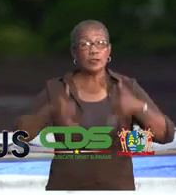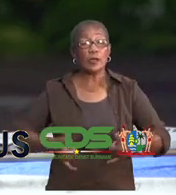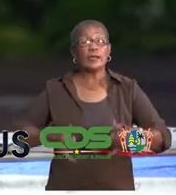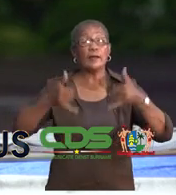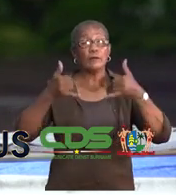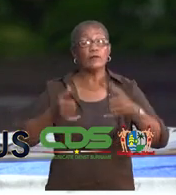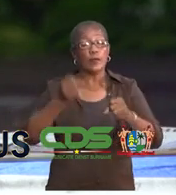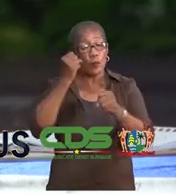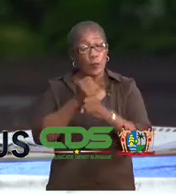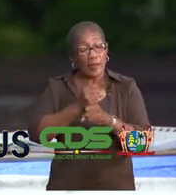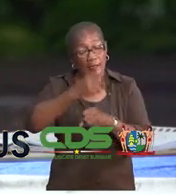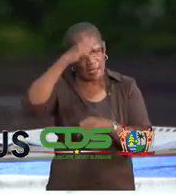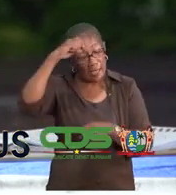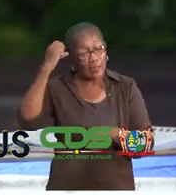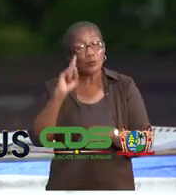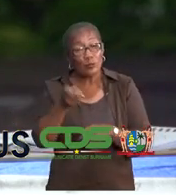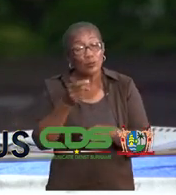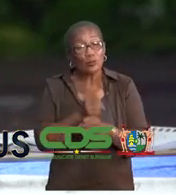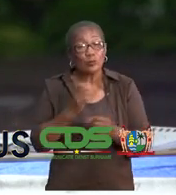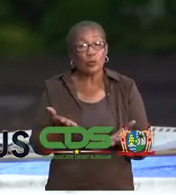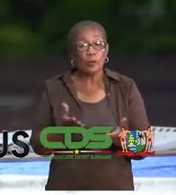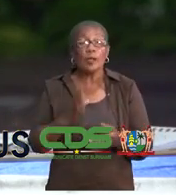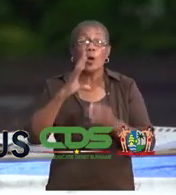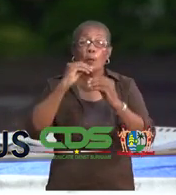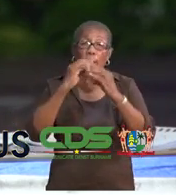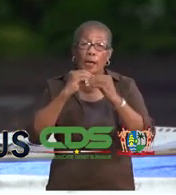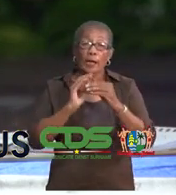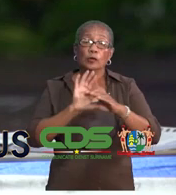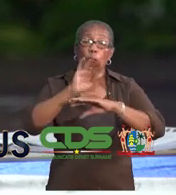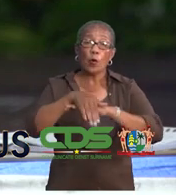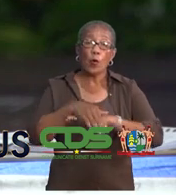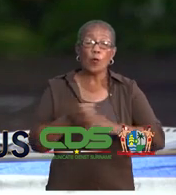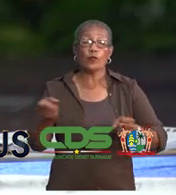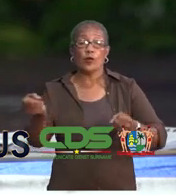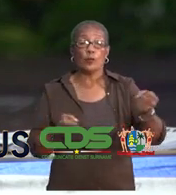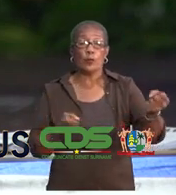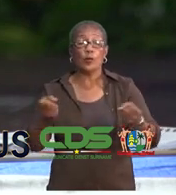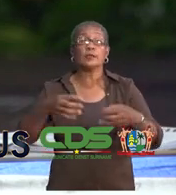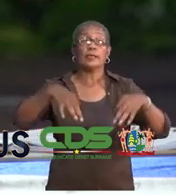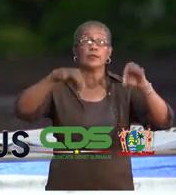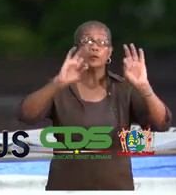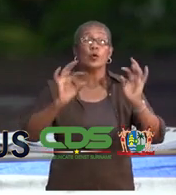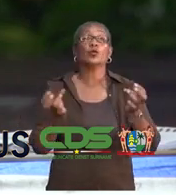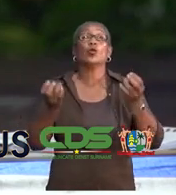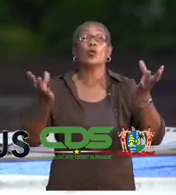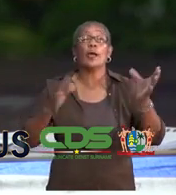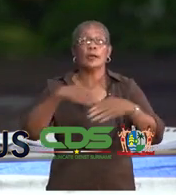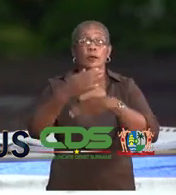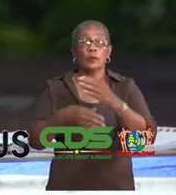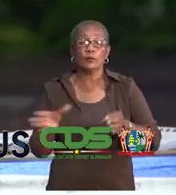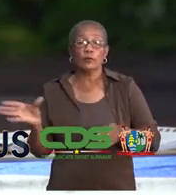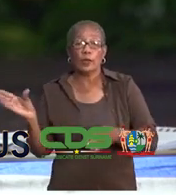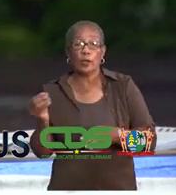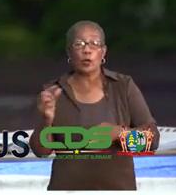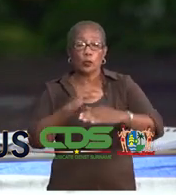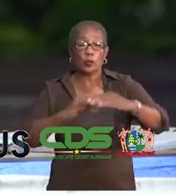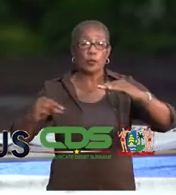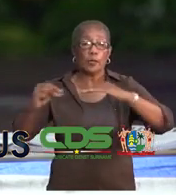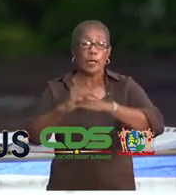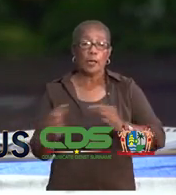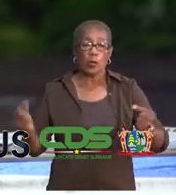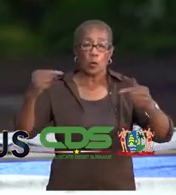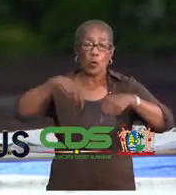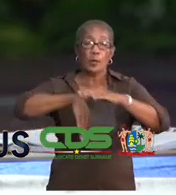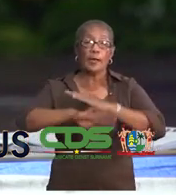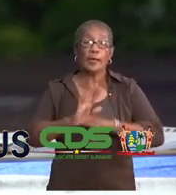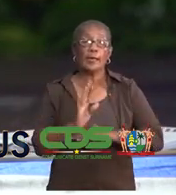winkel. Er zal gesproken worden over bustransport en de wijze waarop dat gebeurt vanuit Georgetown tot naar Paramaribo